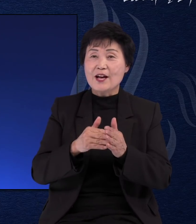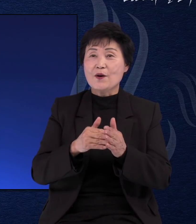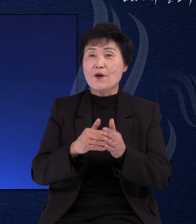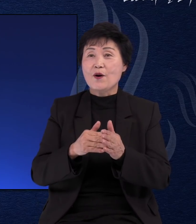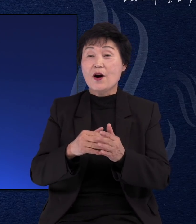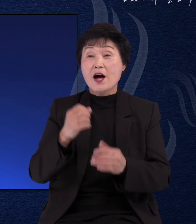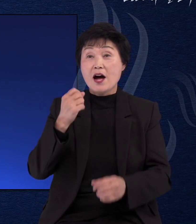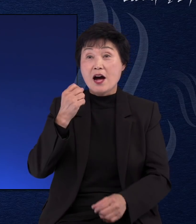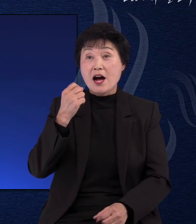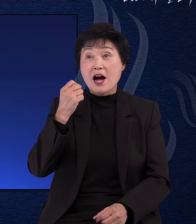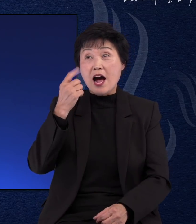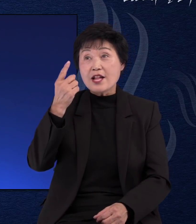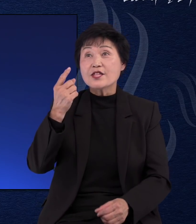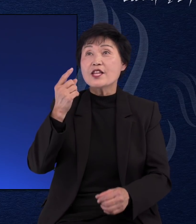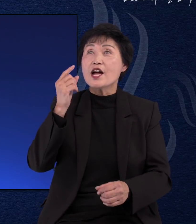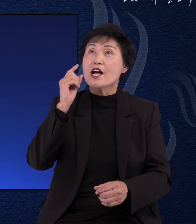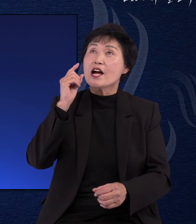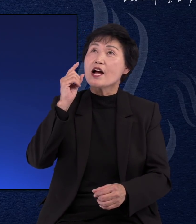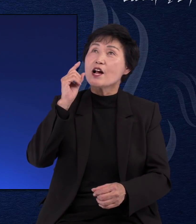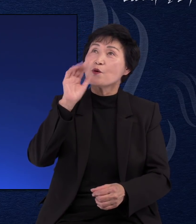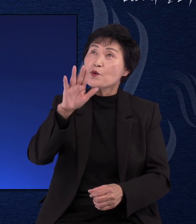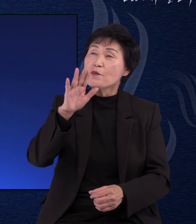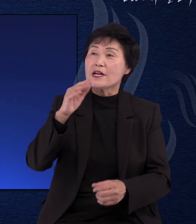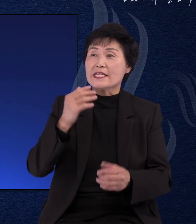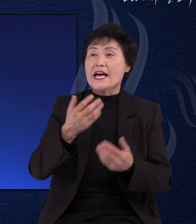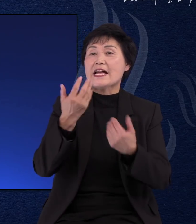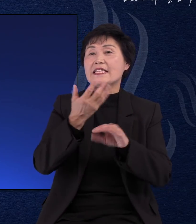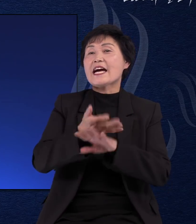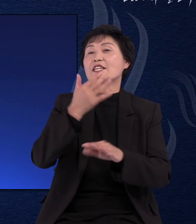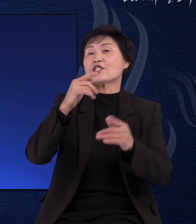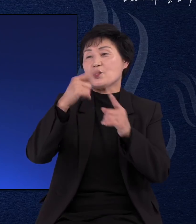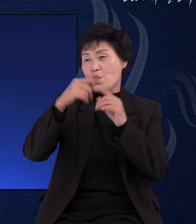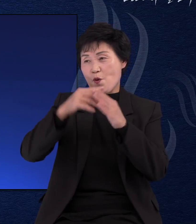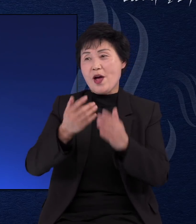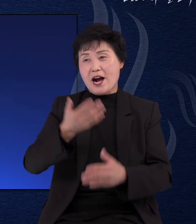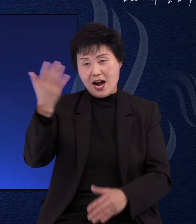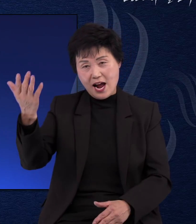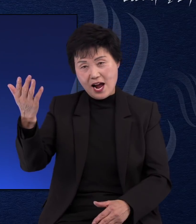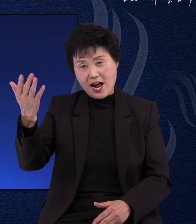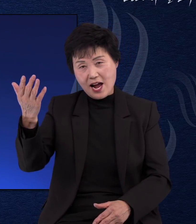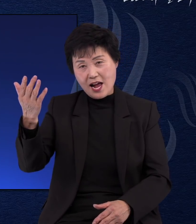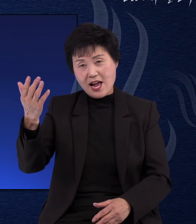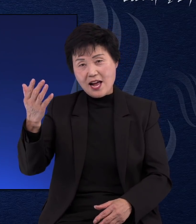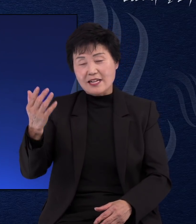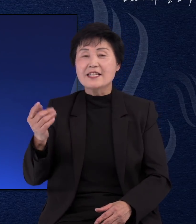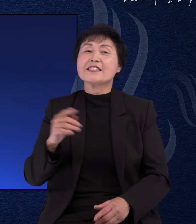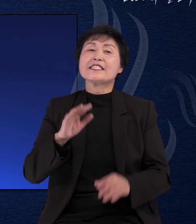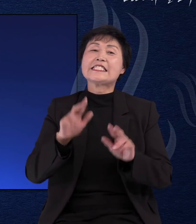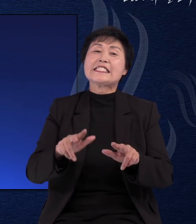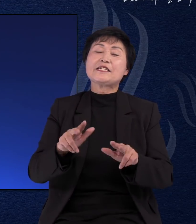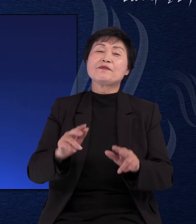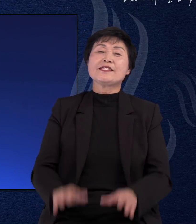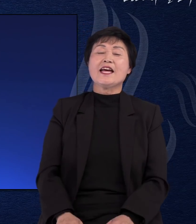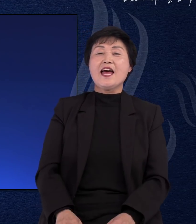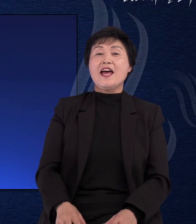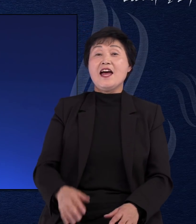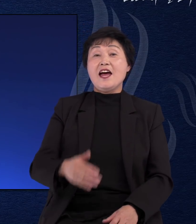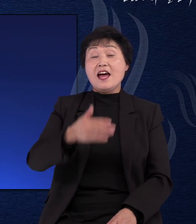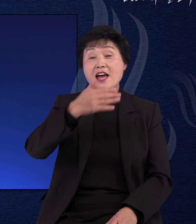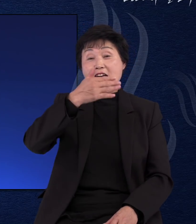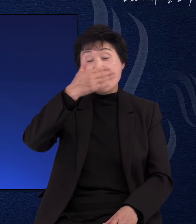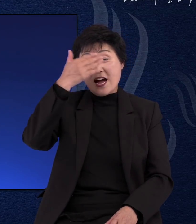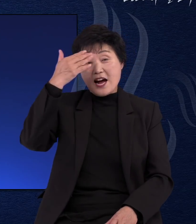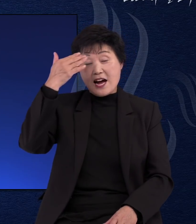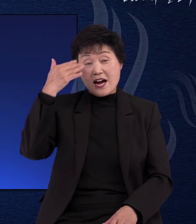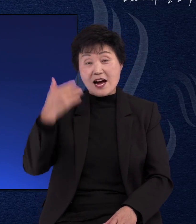식사하세요 하고 저는 저 멀리 가서 벤치에 앉아가지고 탁 다리를 꼬고 이렇게 있는데 젊은 목사가 1년 동안 목회를 할